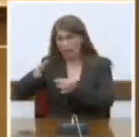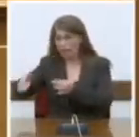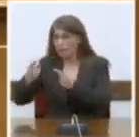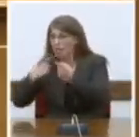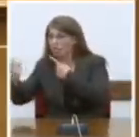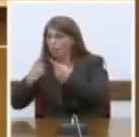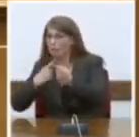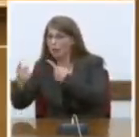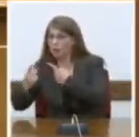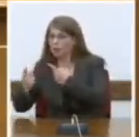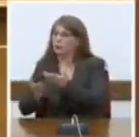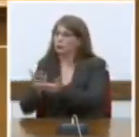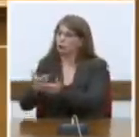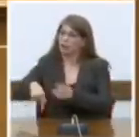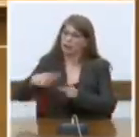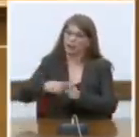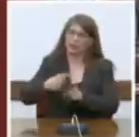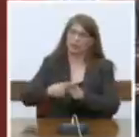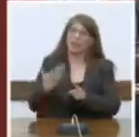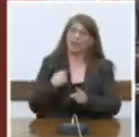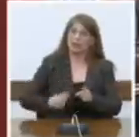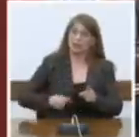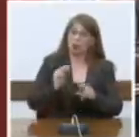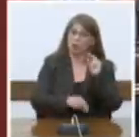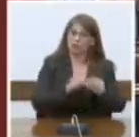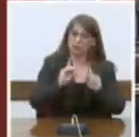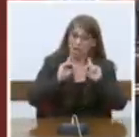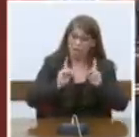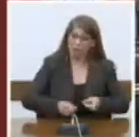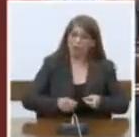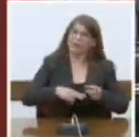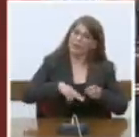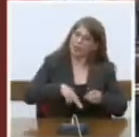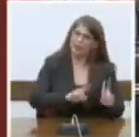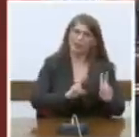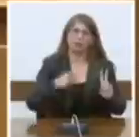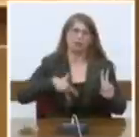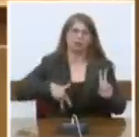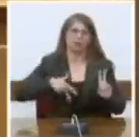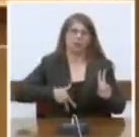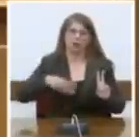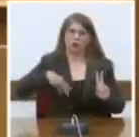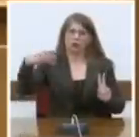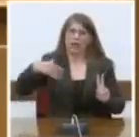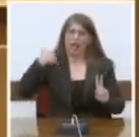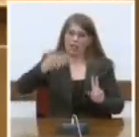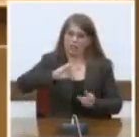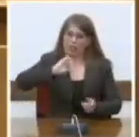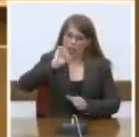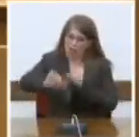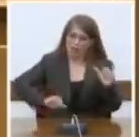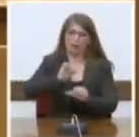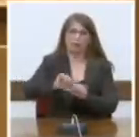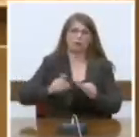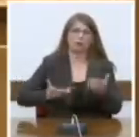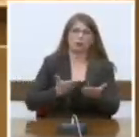στην Ελλάδα. Γιατί στο δημοψήφισμα αποφασίσαμε και υλοποιήθηκε την κυβέρνηση του ΣΥΡΙΖΑ ότι θα ανατρέψουμε την πρόταση που είχαν τότε